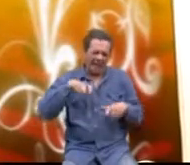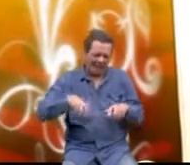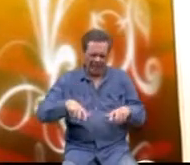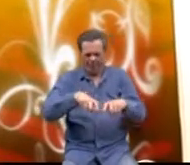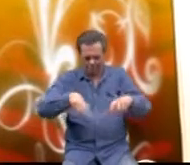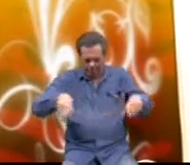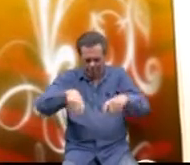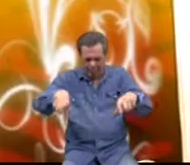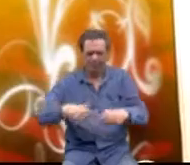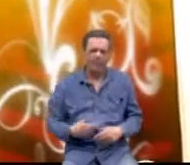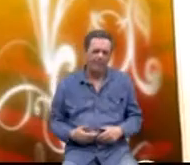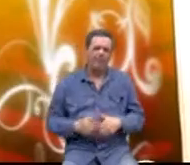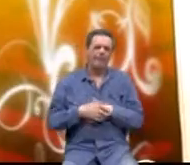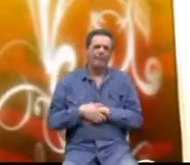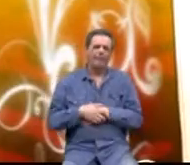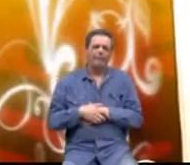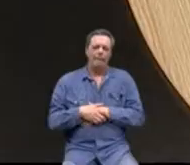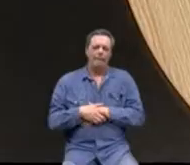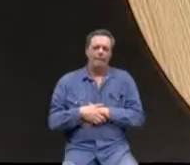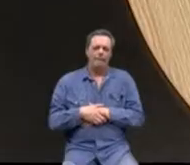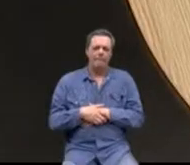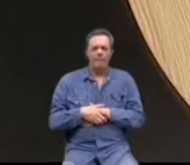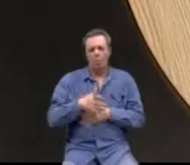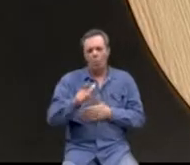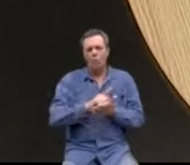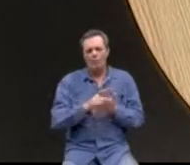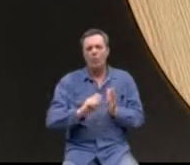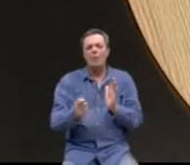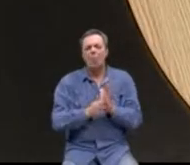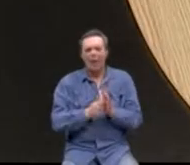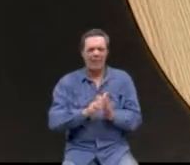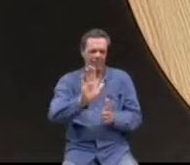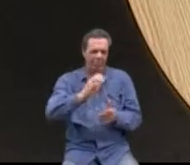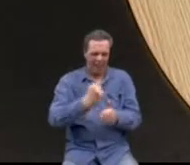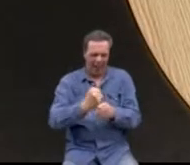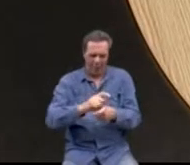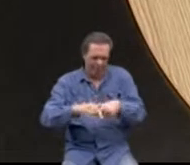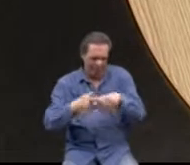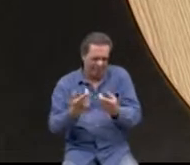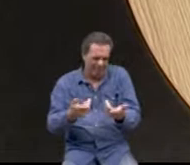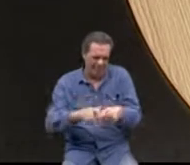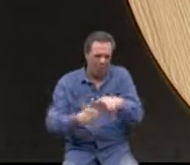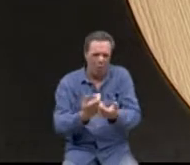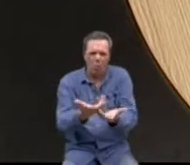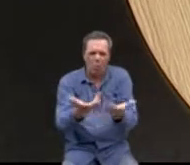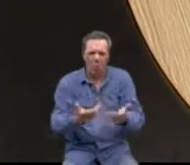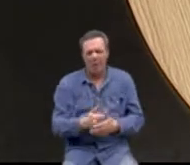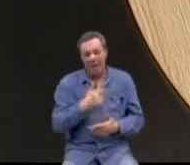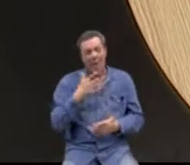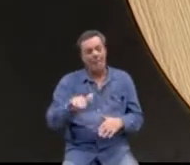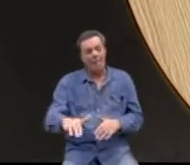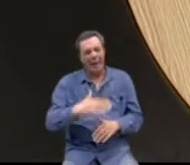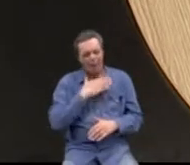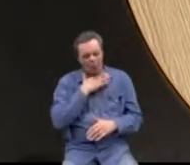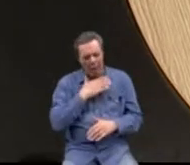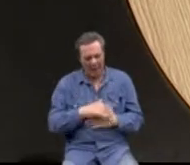posjetitelje, pozornicu za malce. I u to vrijeme će se prodavati rukotvorine korisnika doma i rukotvorine malih školaraca, odlično,